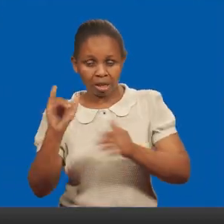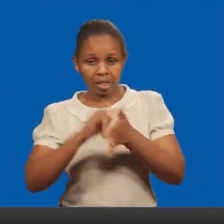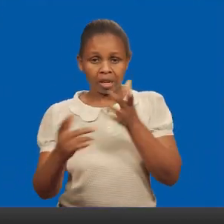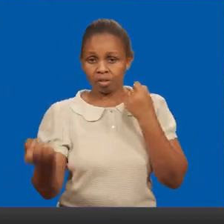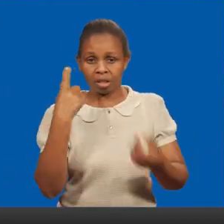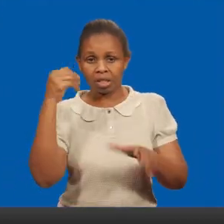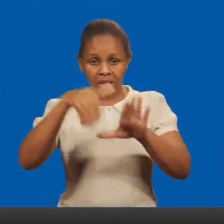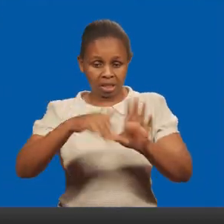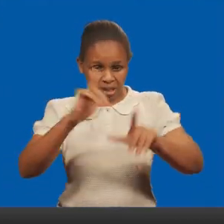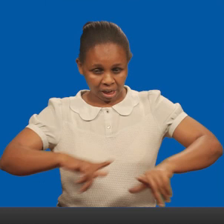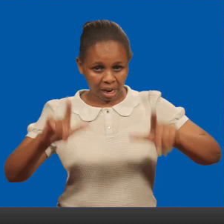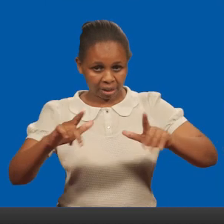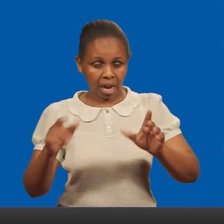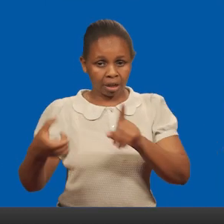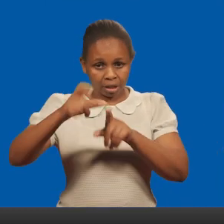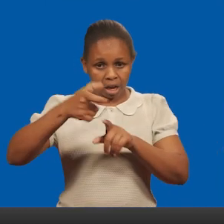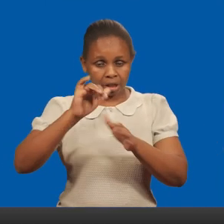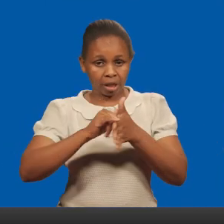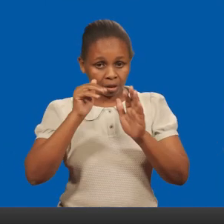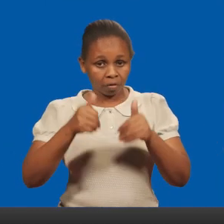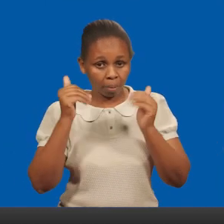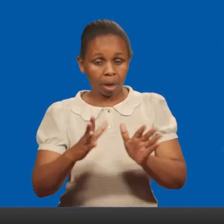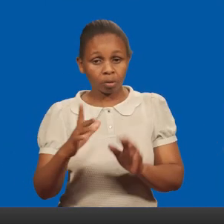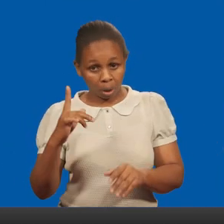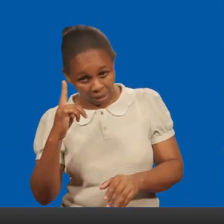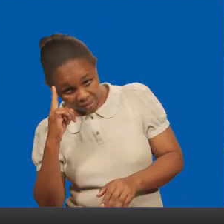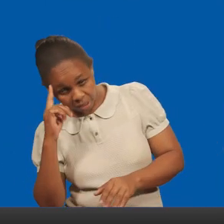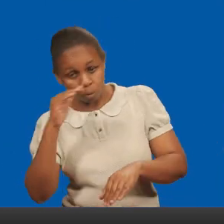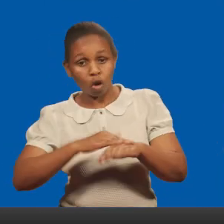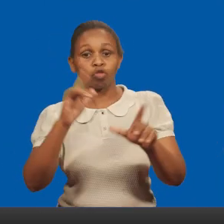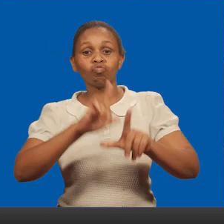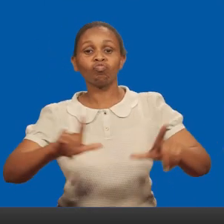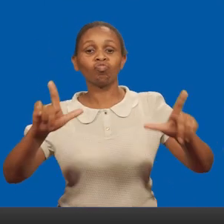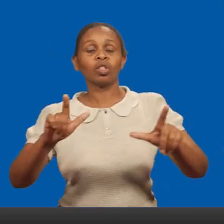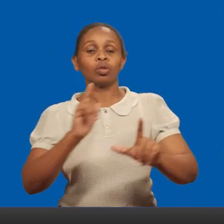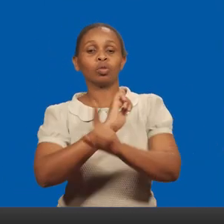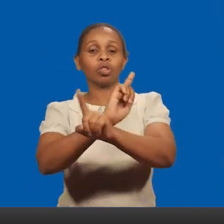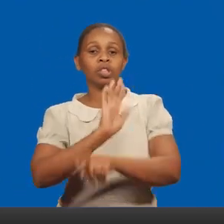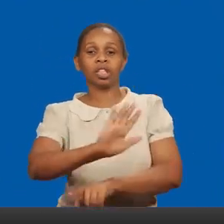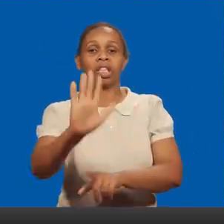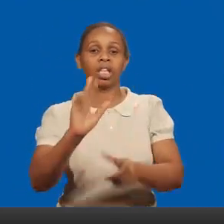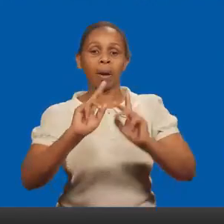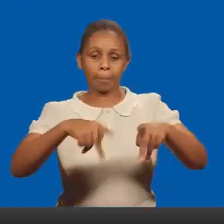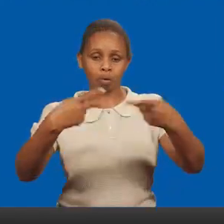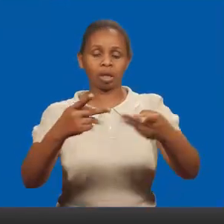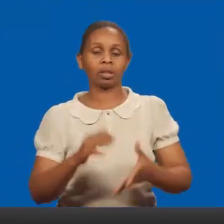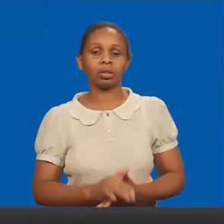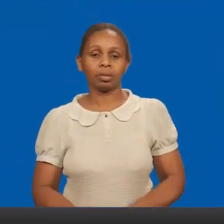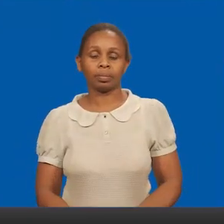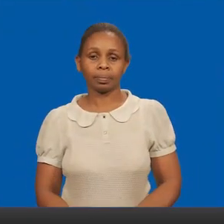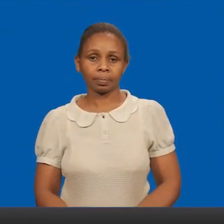ya wizi wa zao hilo likiwa shambani, akiongeza kuwa wakulima ulazimika kukesha mashambani kulinda mazao yao.